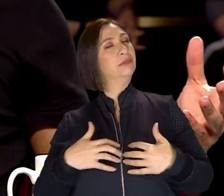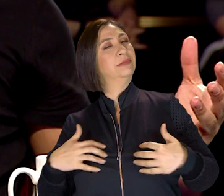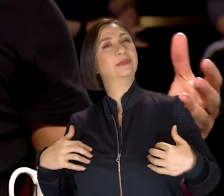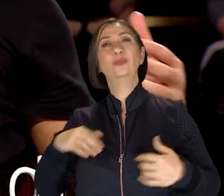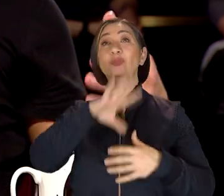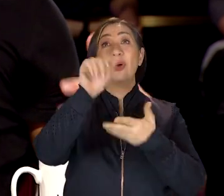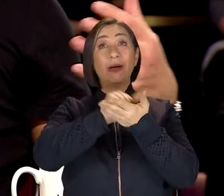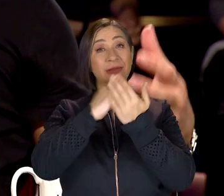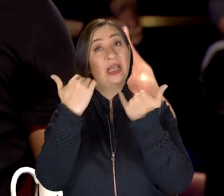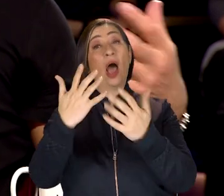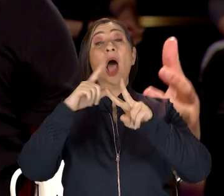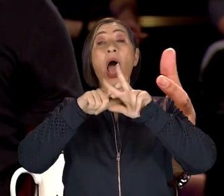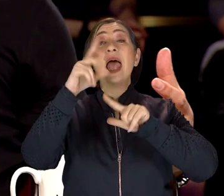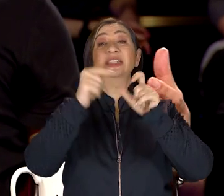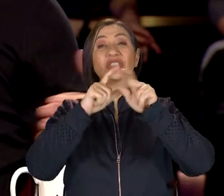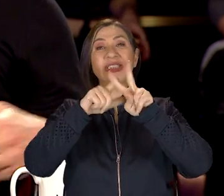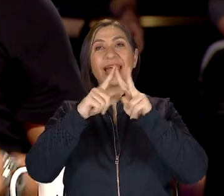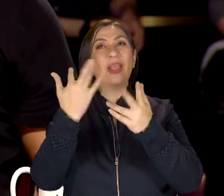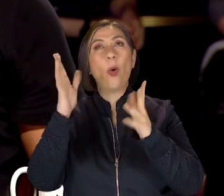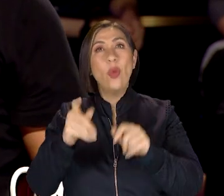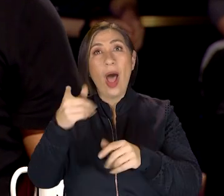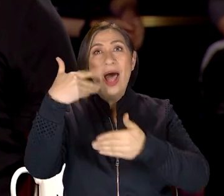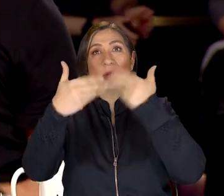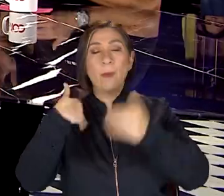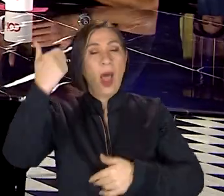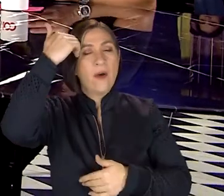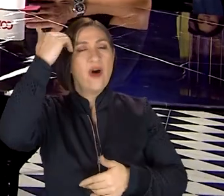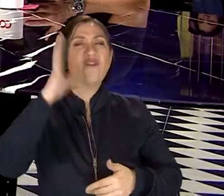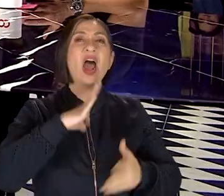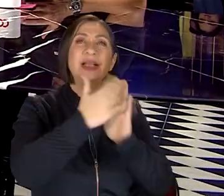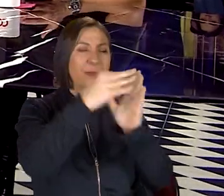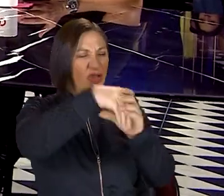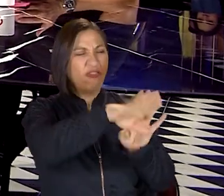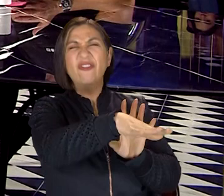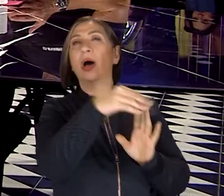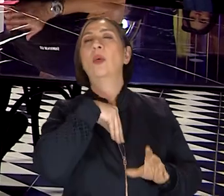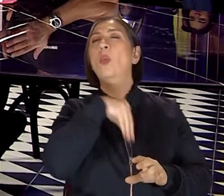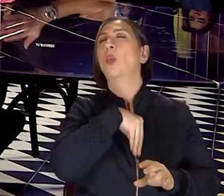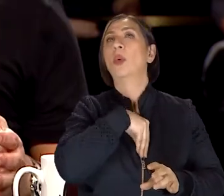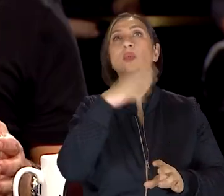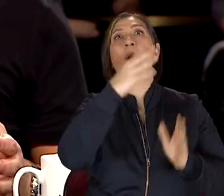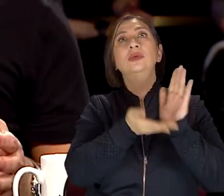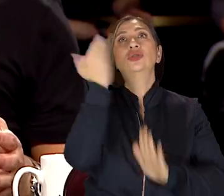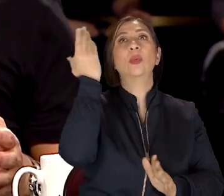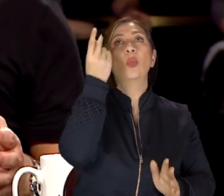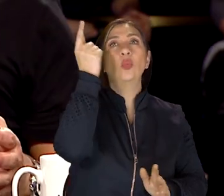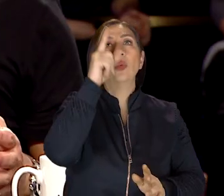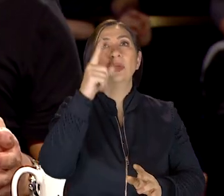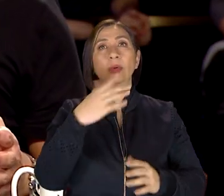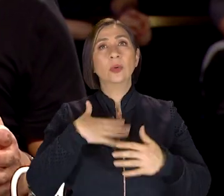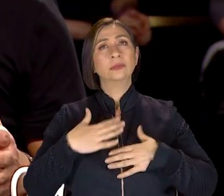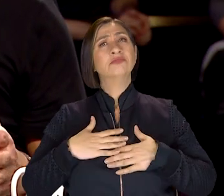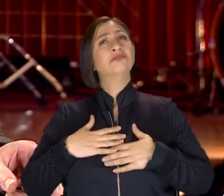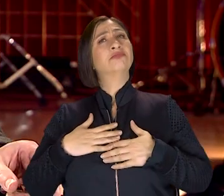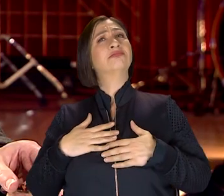basın karşımda Alişan'la olan olayı anlatıyorum. Çünkü benim hafızamda kitapta o. Anladın mı? Hani kitapta var. Bu sürekli göğsümü